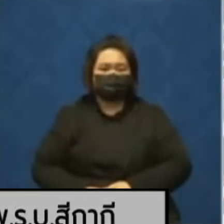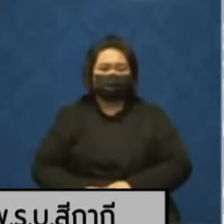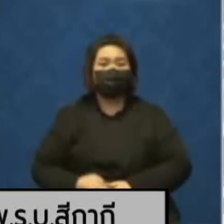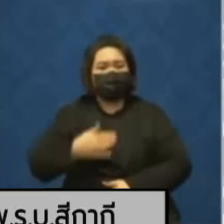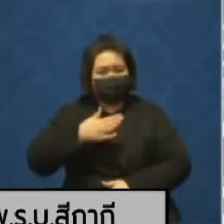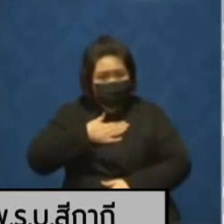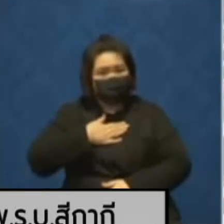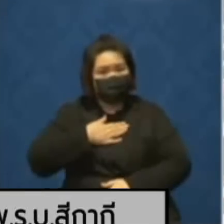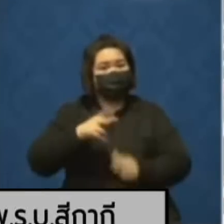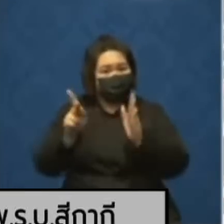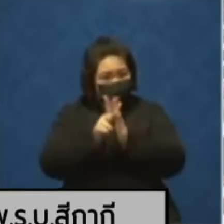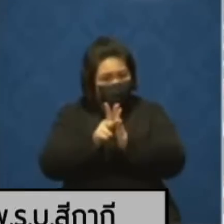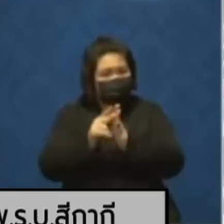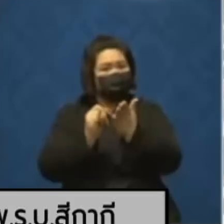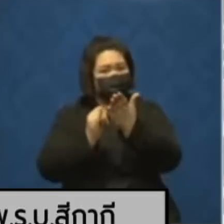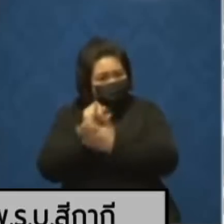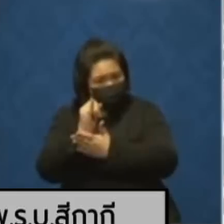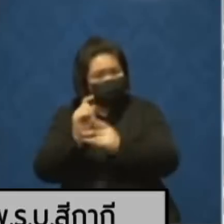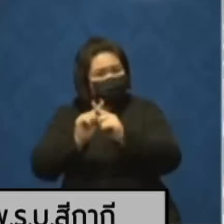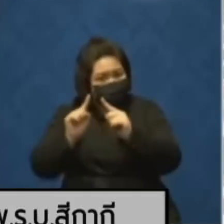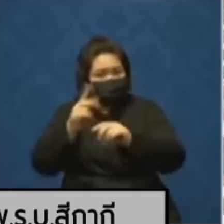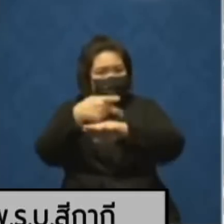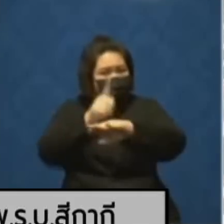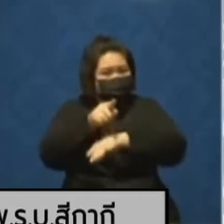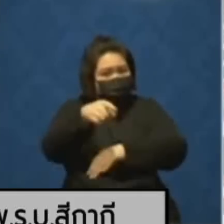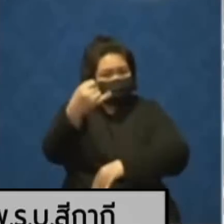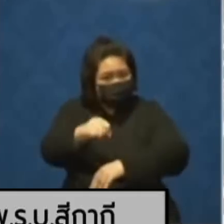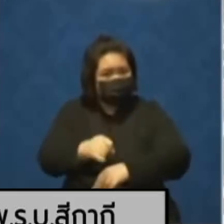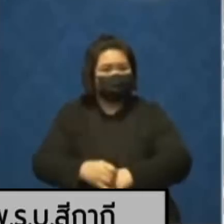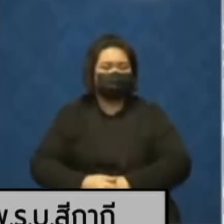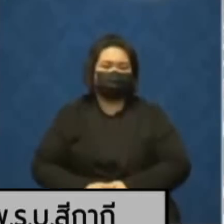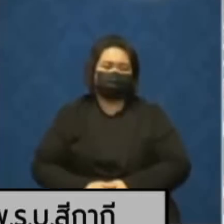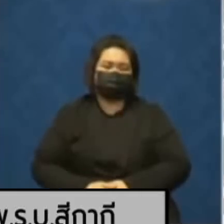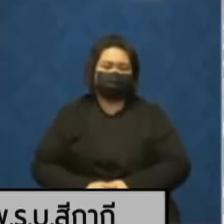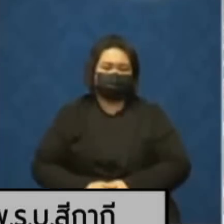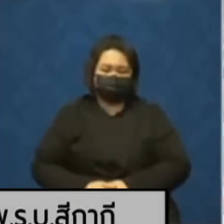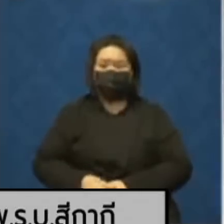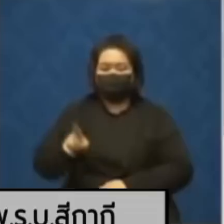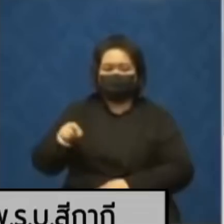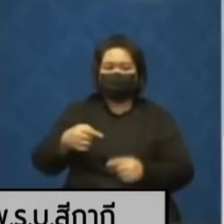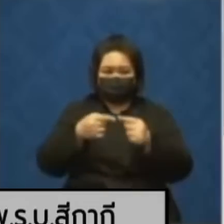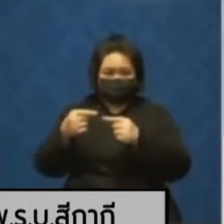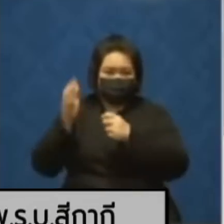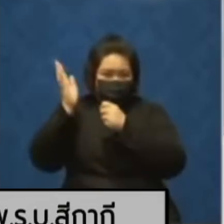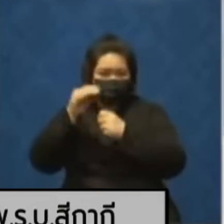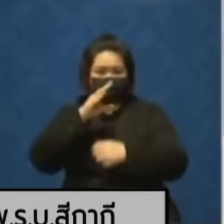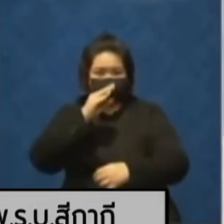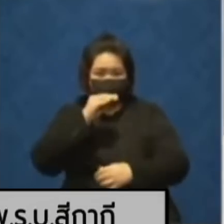แ haut๋๋วงครับแต่ทอนประทานผิข้อบัครับเชิญท่านบนกาธิเฉริชายครับทั